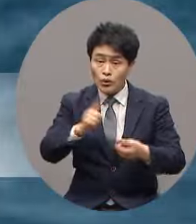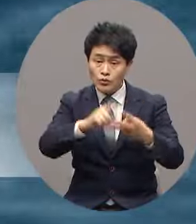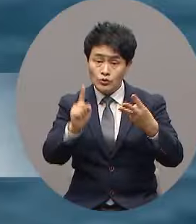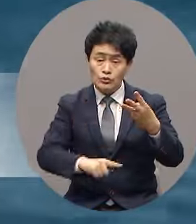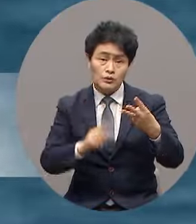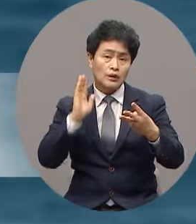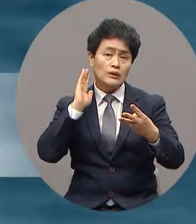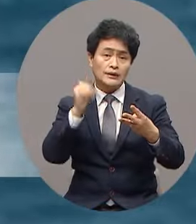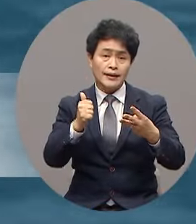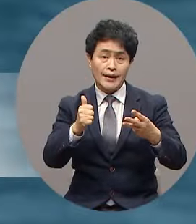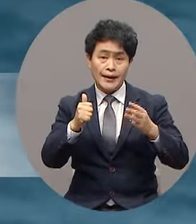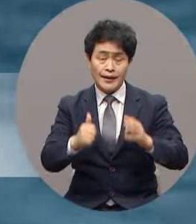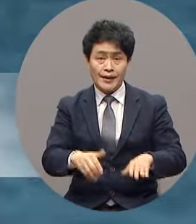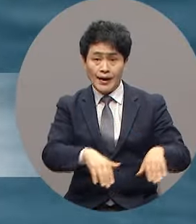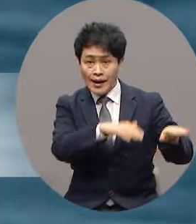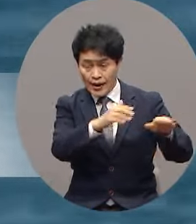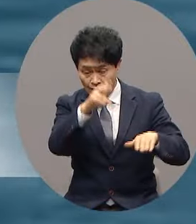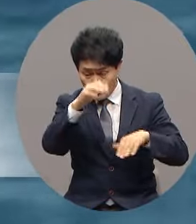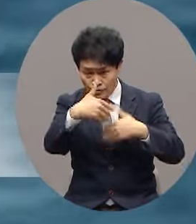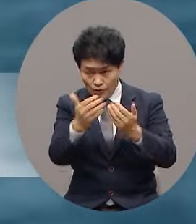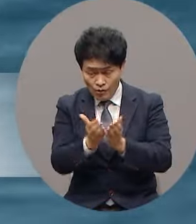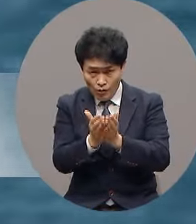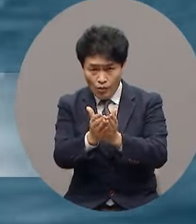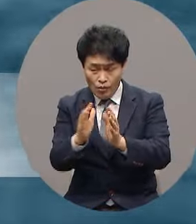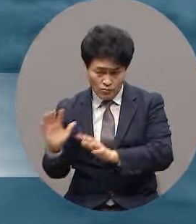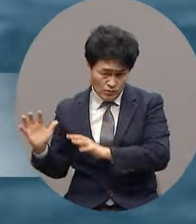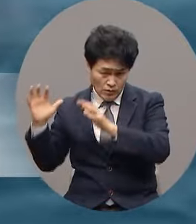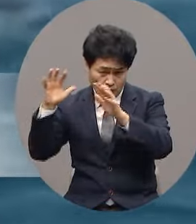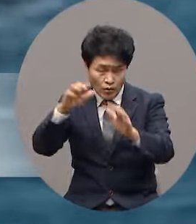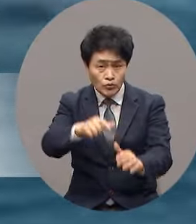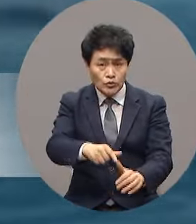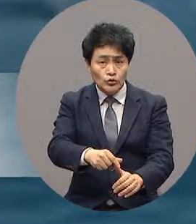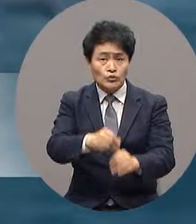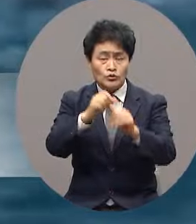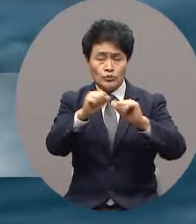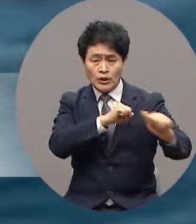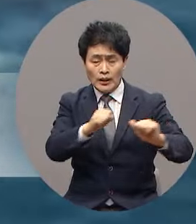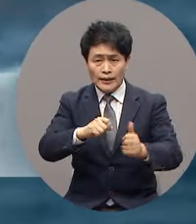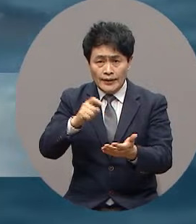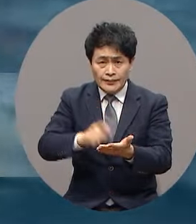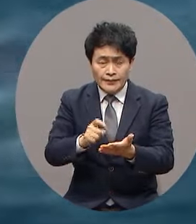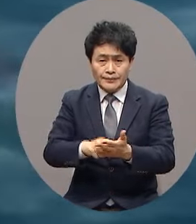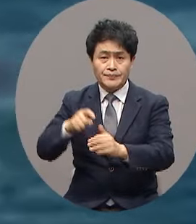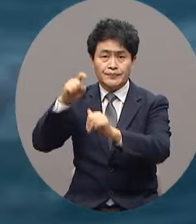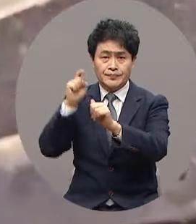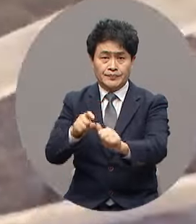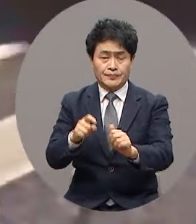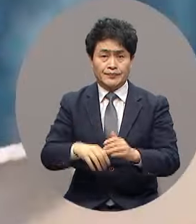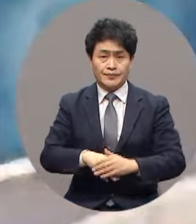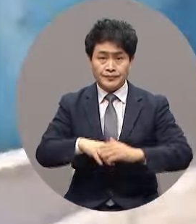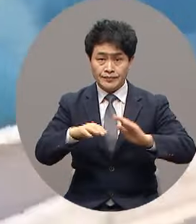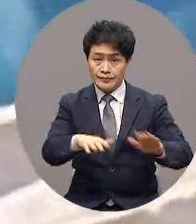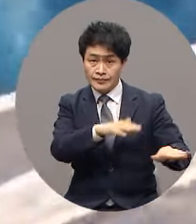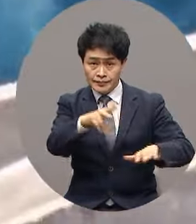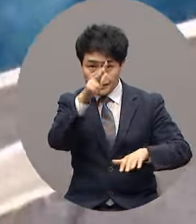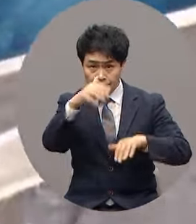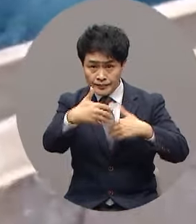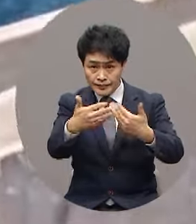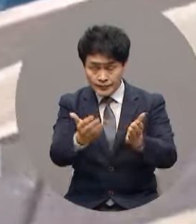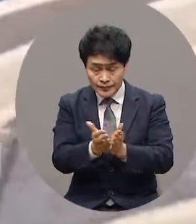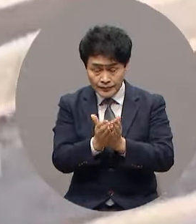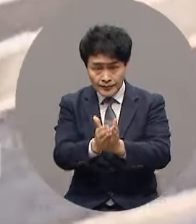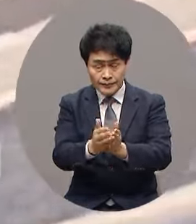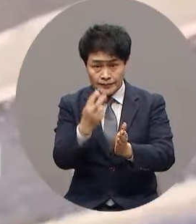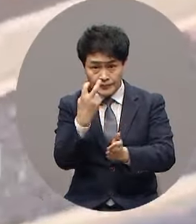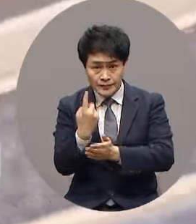대통령은 해군, 어선 등 가용 인력과 장비를 총동원해 구조에 나설 것을 긴급 지시했습니다. 해경은 경비함정